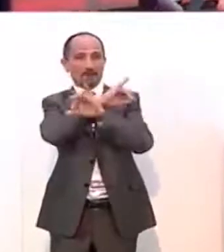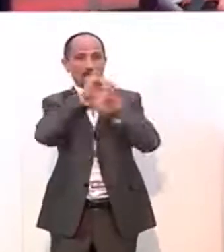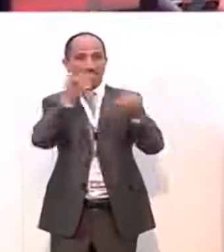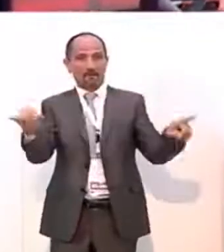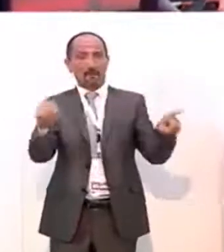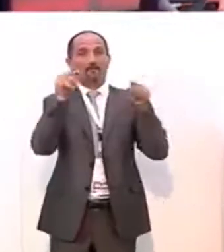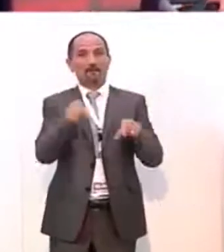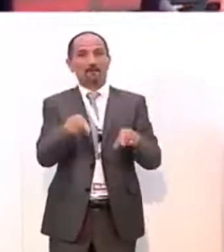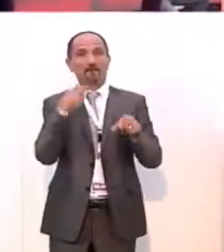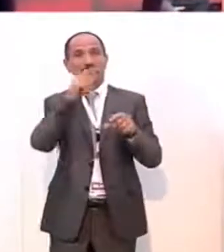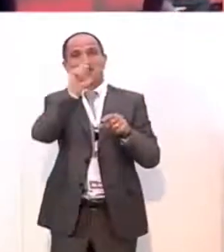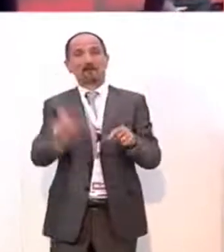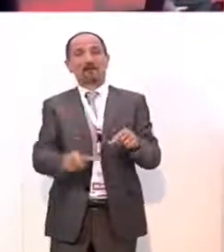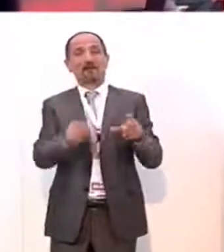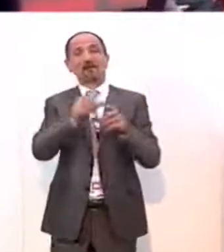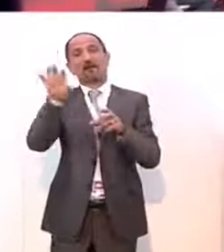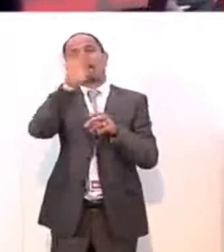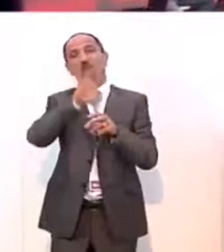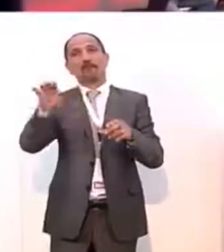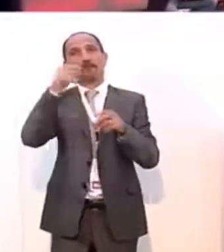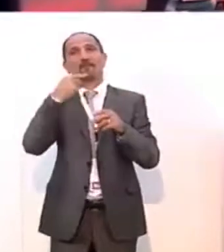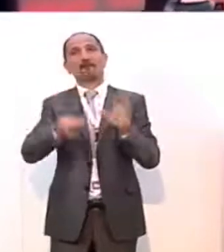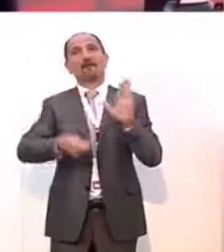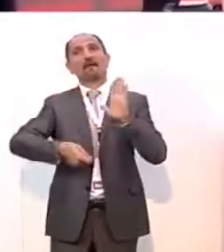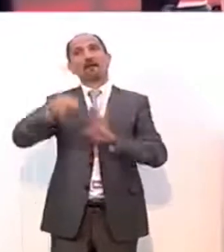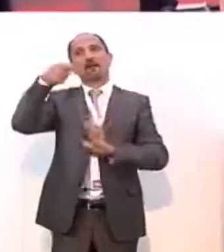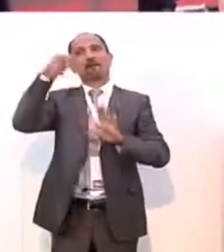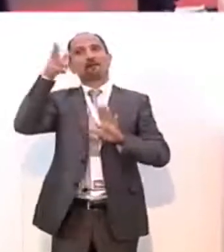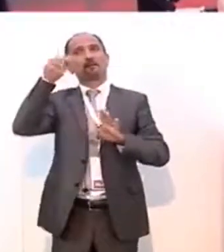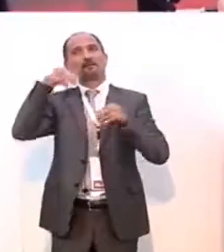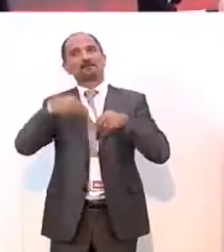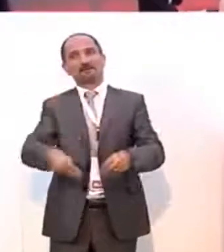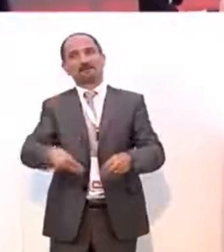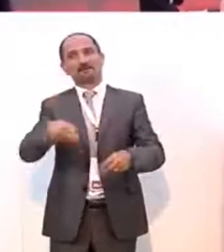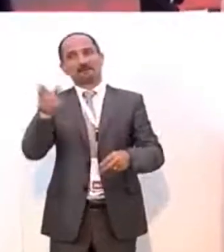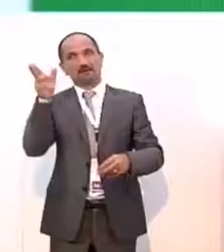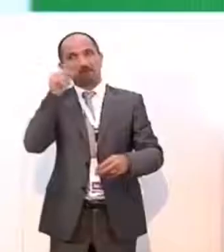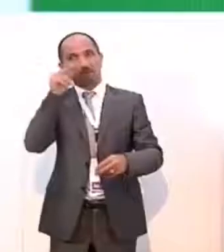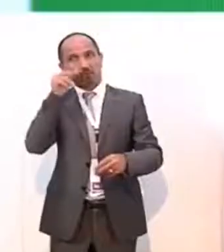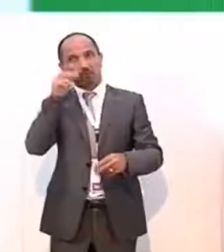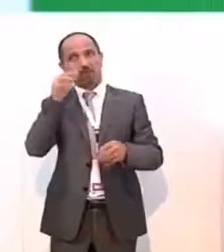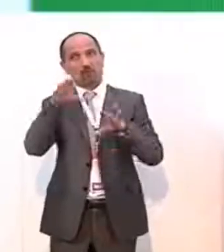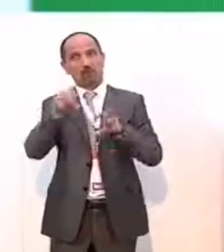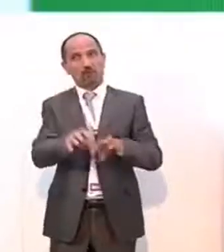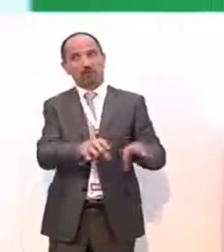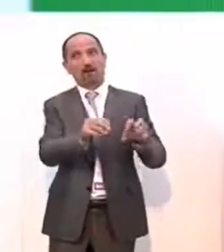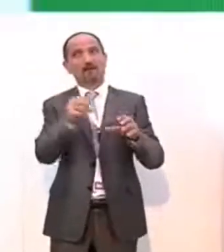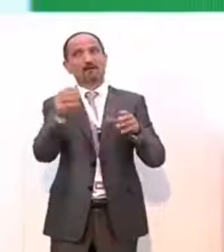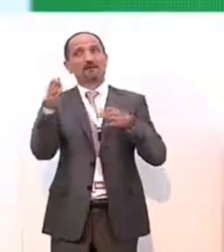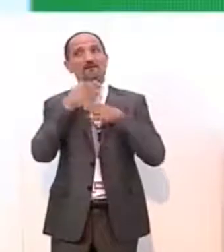che l'Italia è uno dei paesi europei che ha la più alta presenza di donne occupate